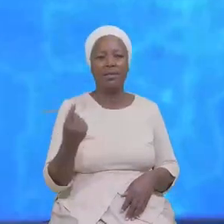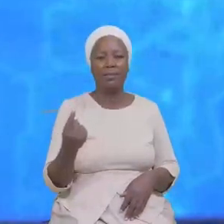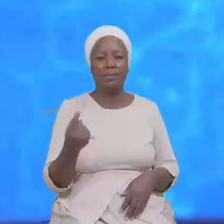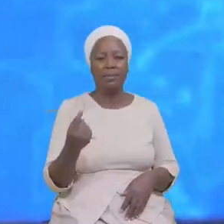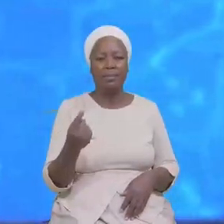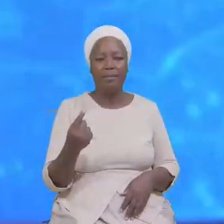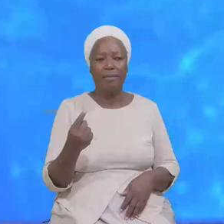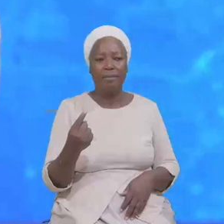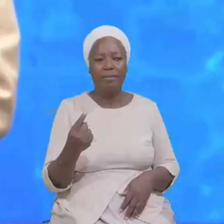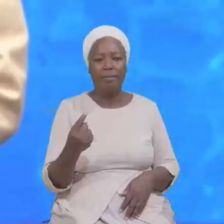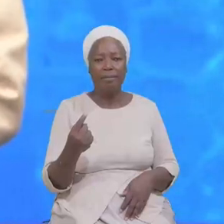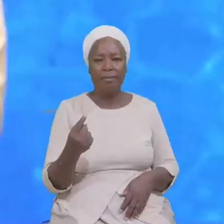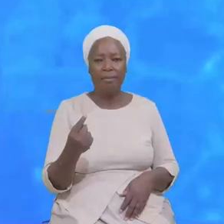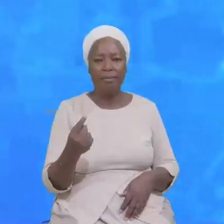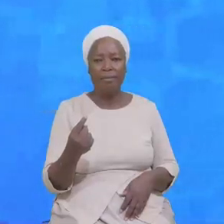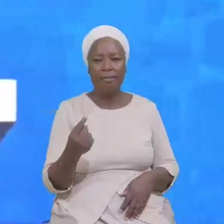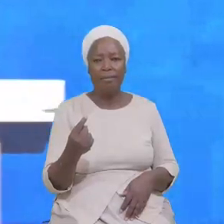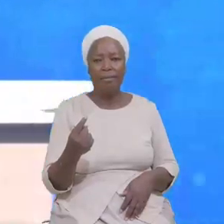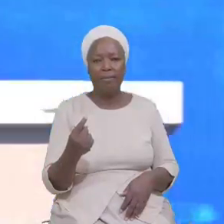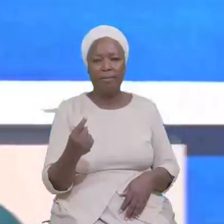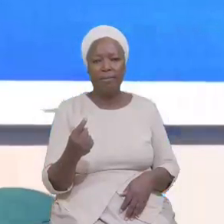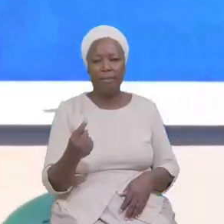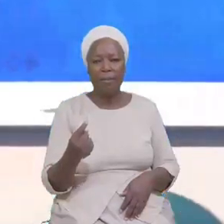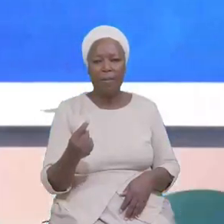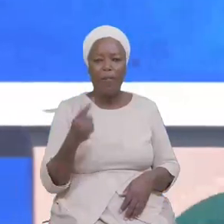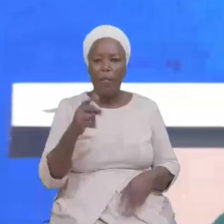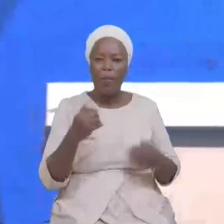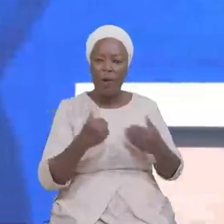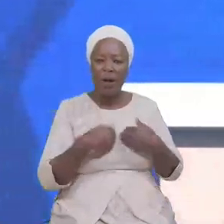partout. Confiez-vous en lui en tout temps.